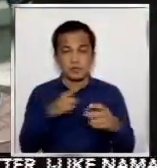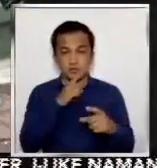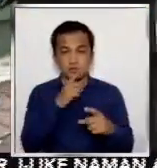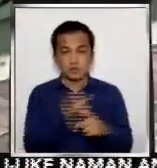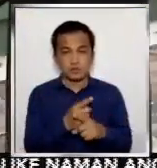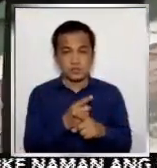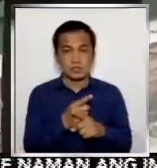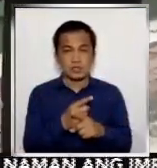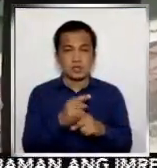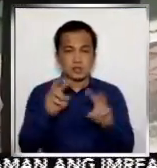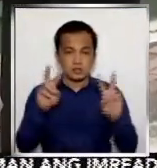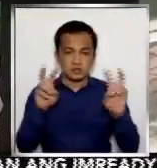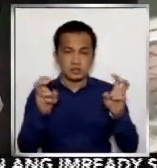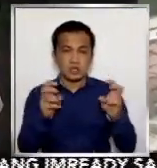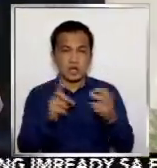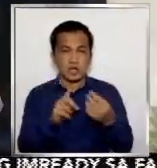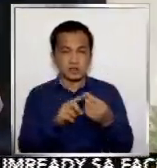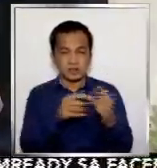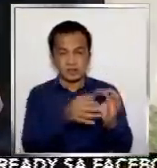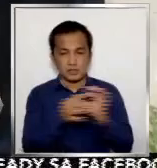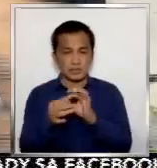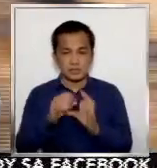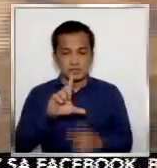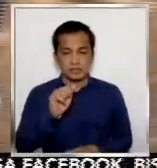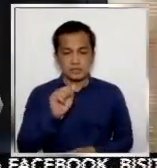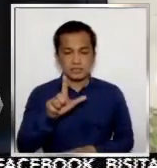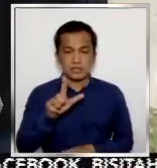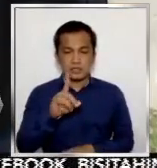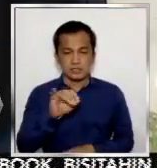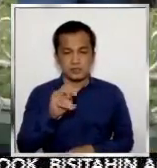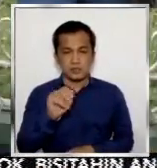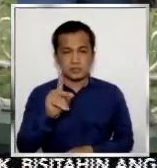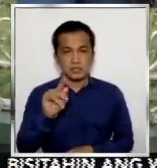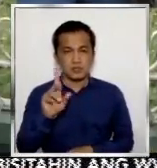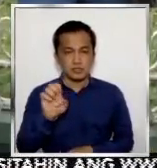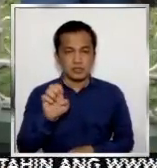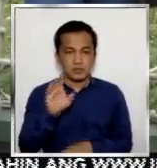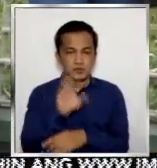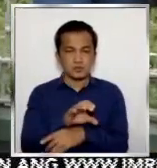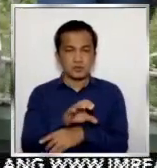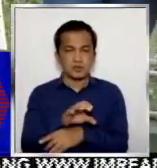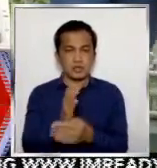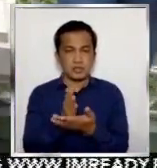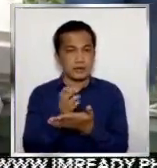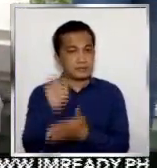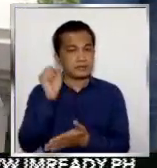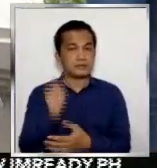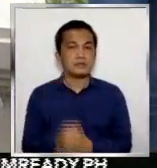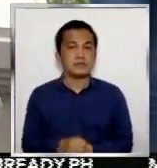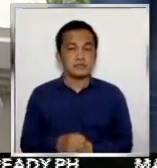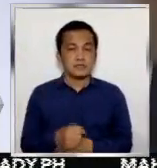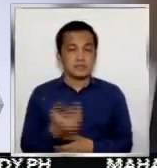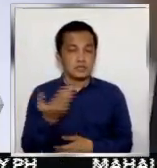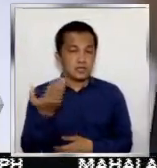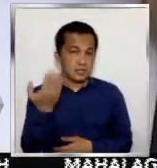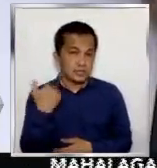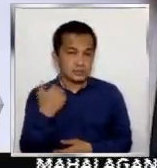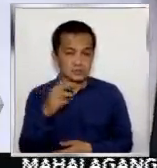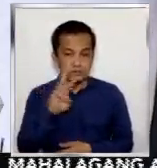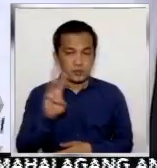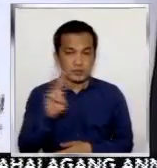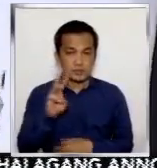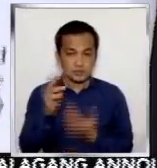kontrobersya kaugnay ng legally demandable at enforceable na karapatan. Nitong Miyerkules lang, inihain